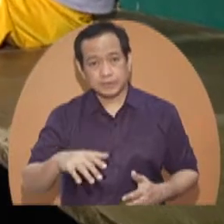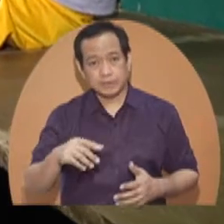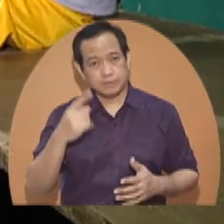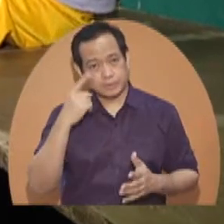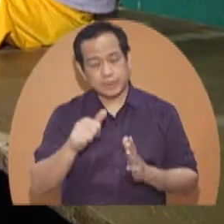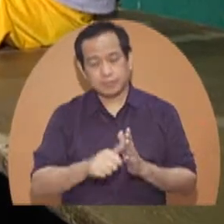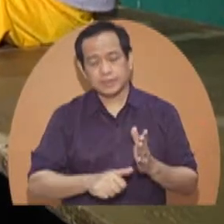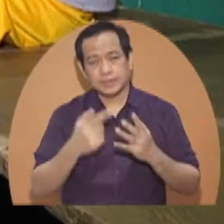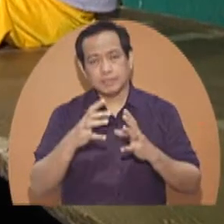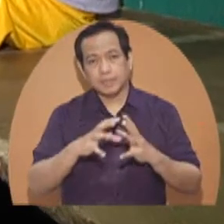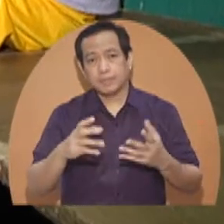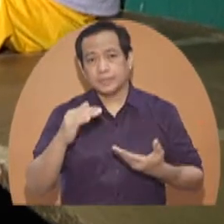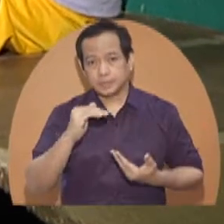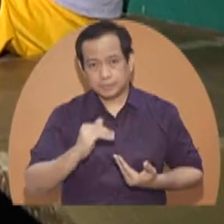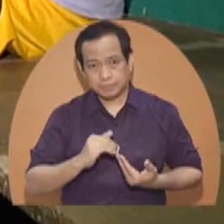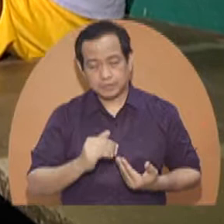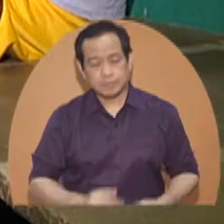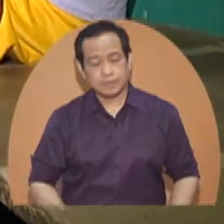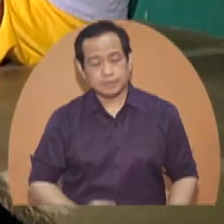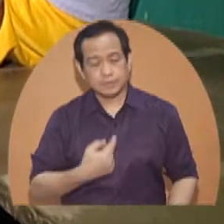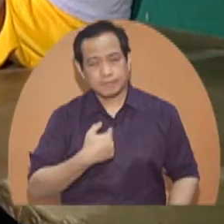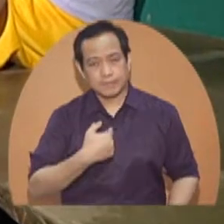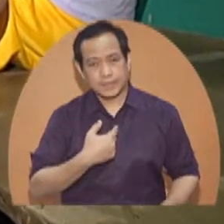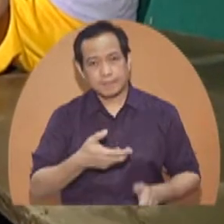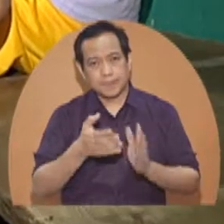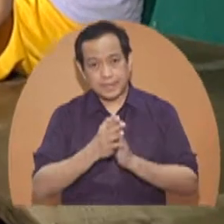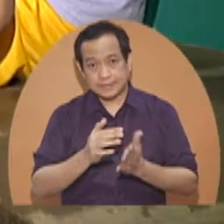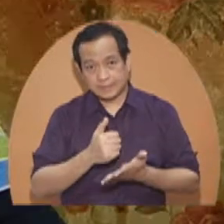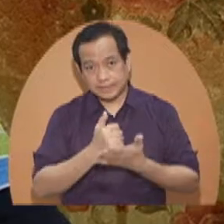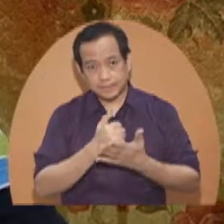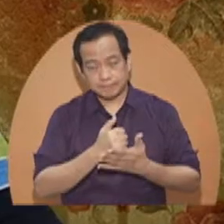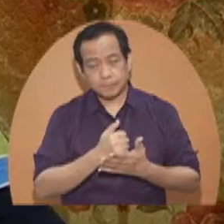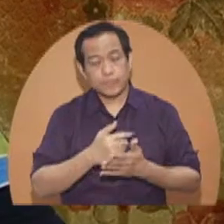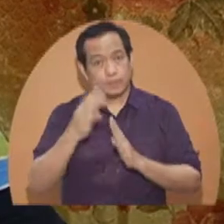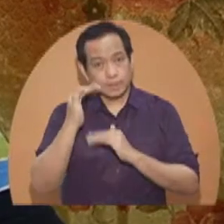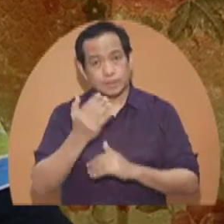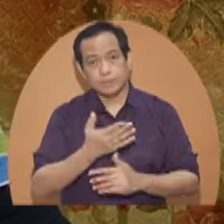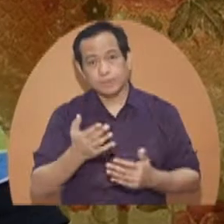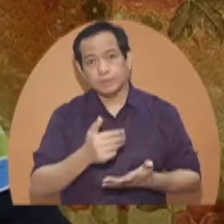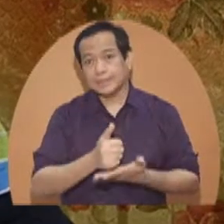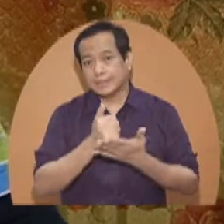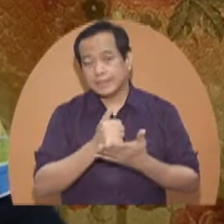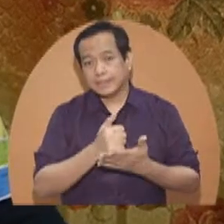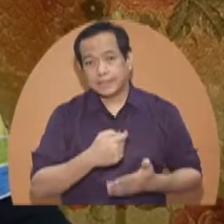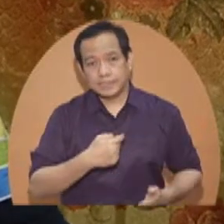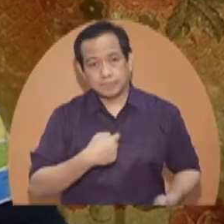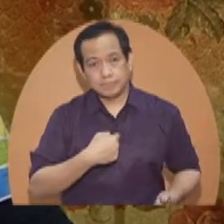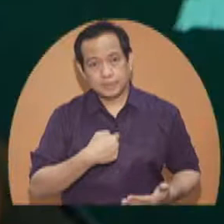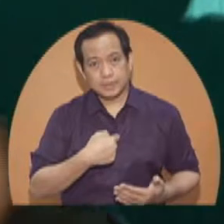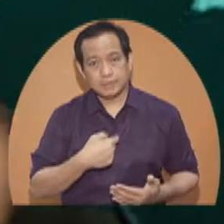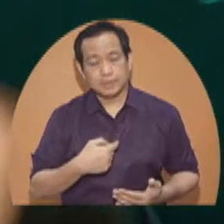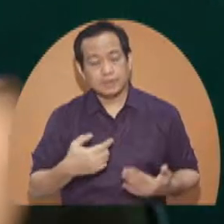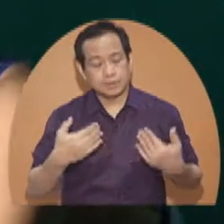mapirahan po. Maraming salamat po sa Kapwa Mahal ko. Manawagan po ako na sana tulungan niyo po ako